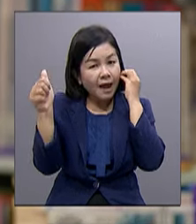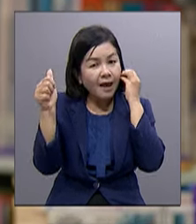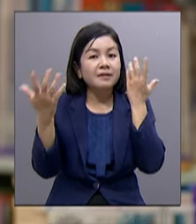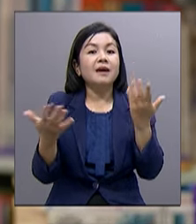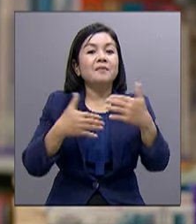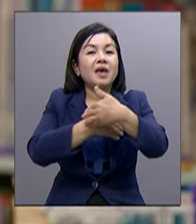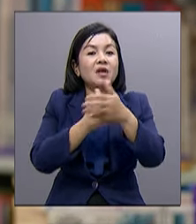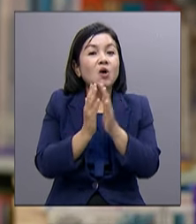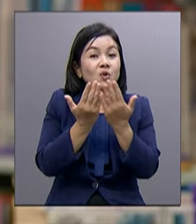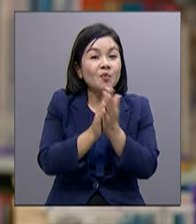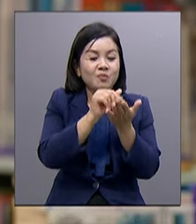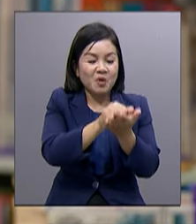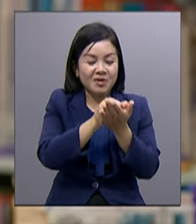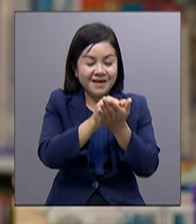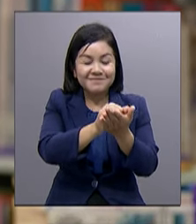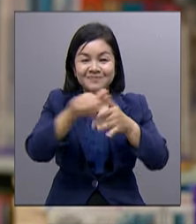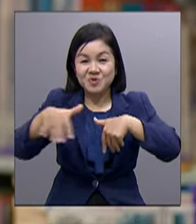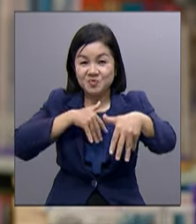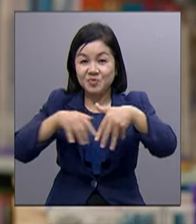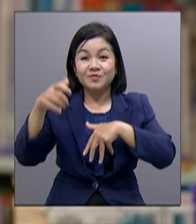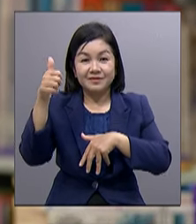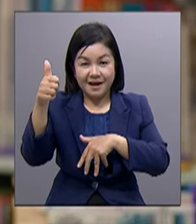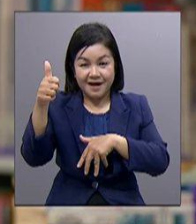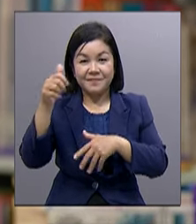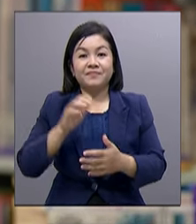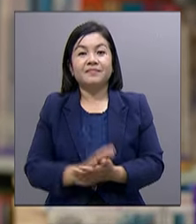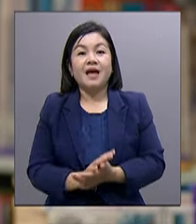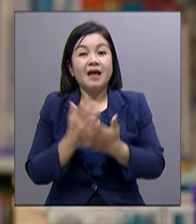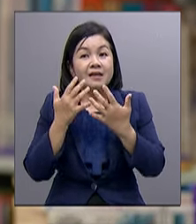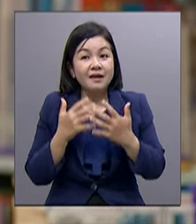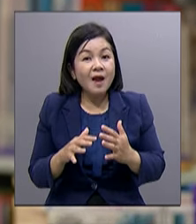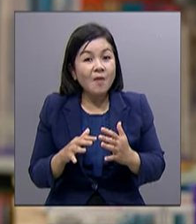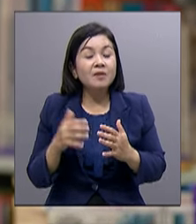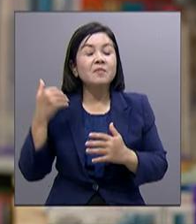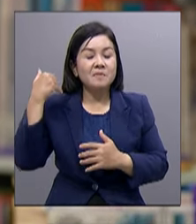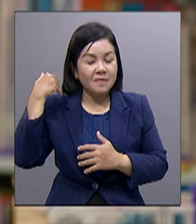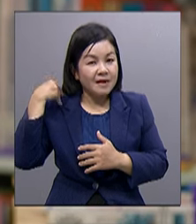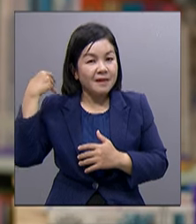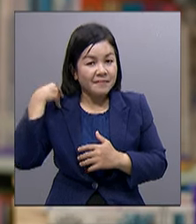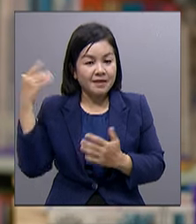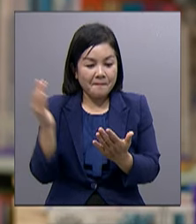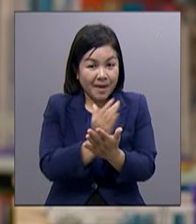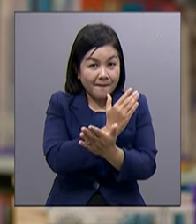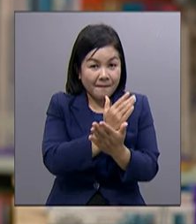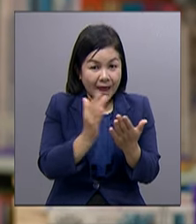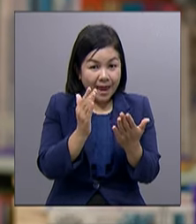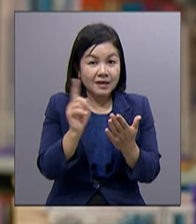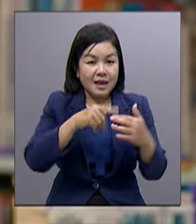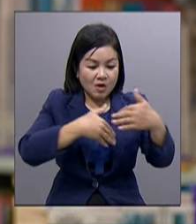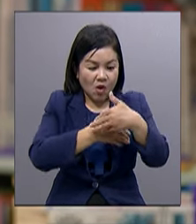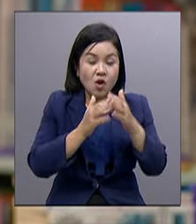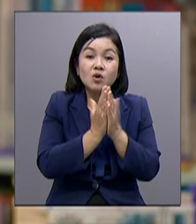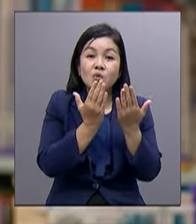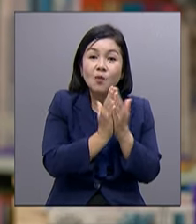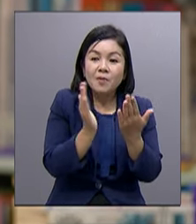ได้มีให้กับผู้ใช้บริการได้เข้ามาใช้บริการแล้วส่วนหนึ่งก็คือเราจะมีการแบ่งโซนของห้องสมุดในแต่ละ